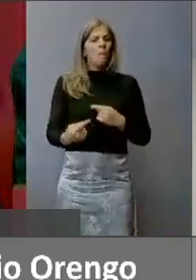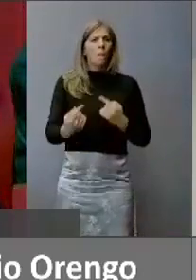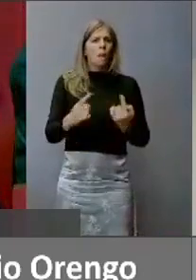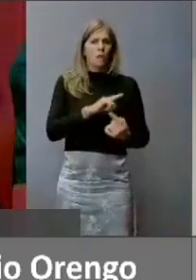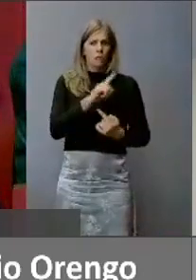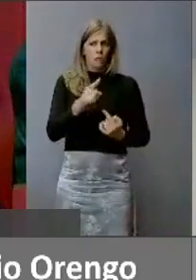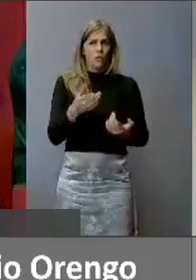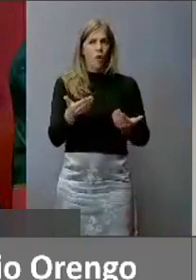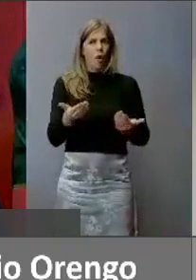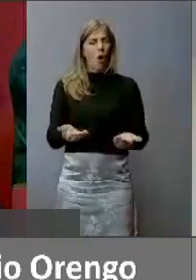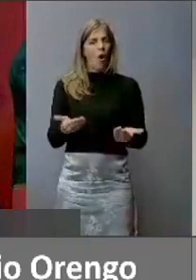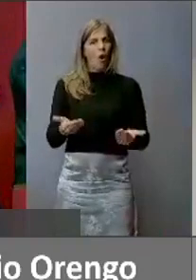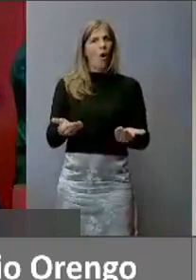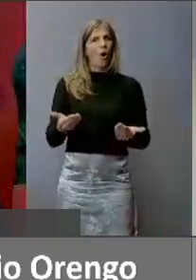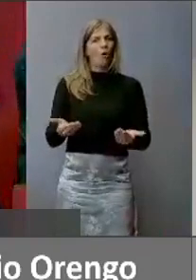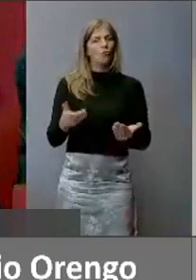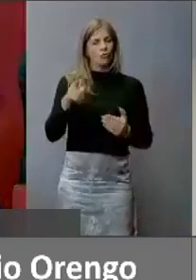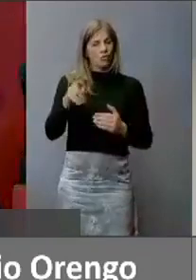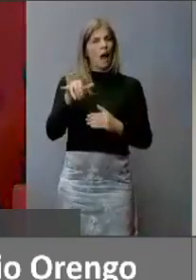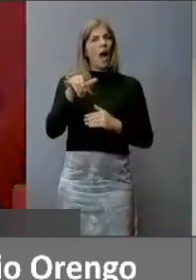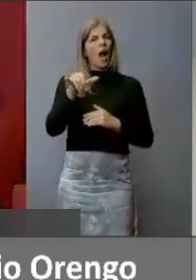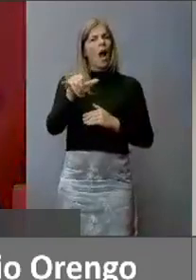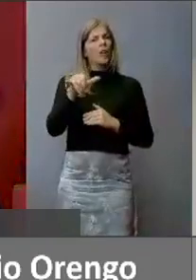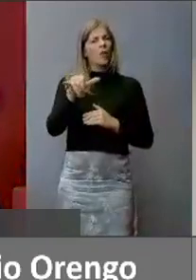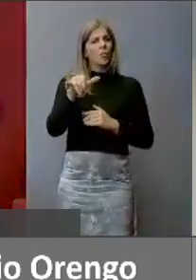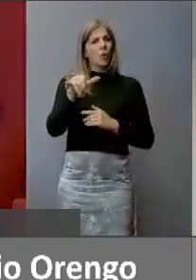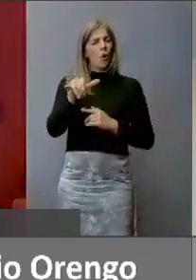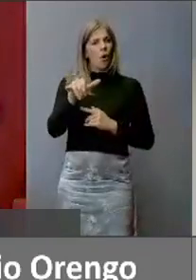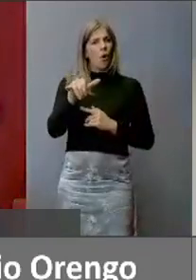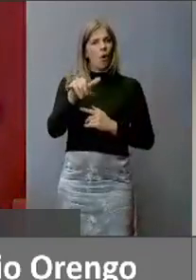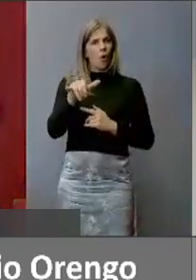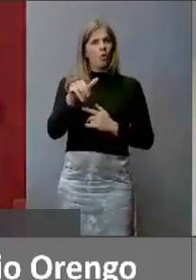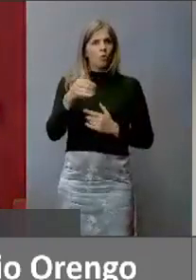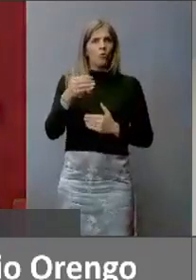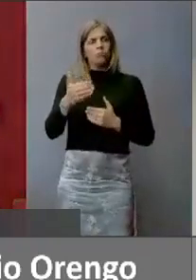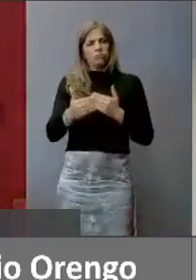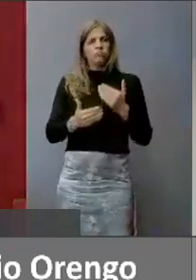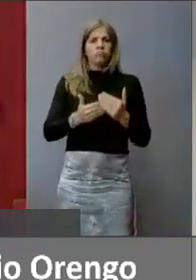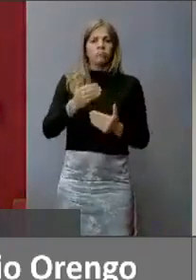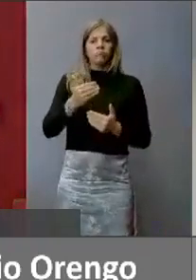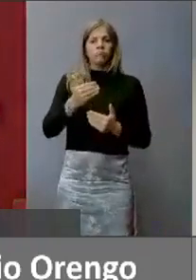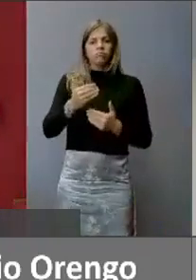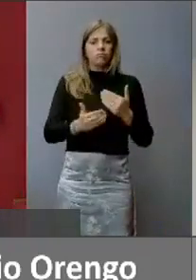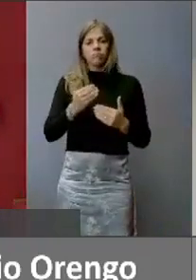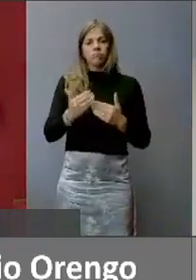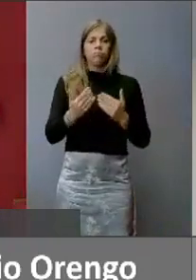diciamo il l'areoporto sta progressivamente riprendendo